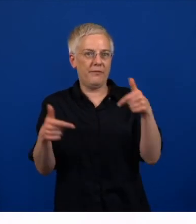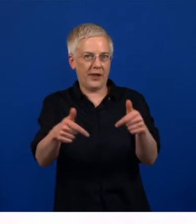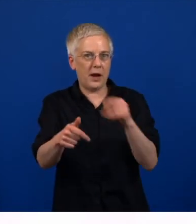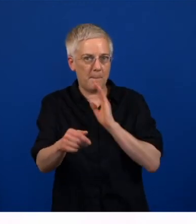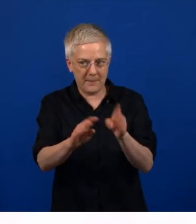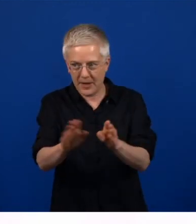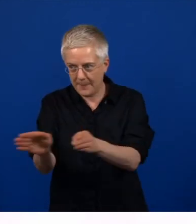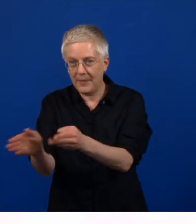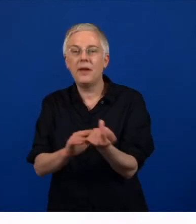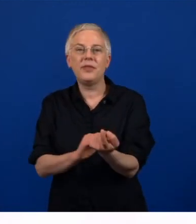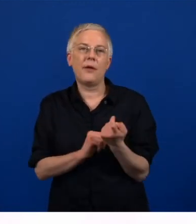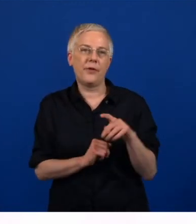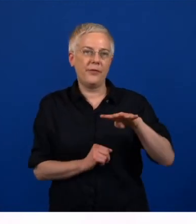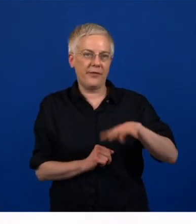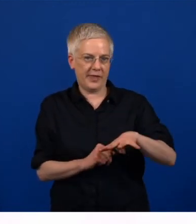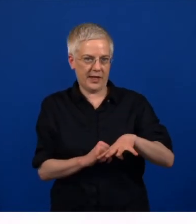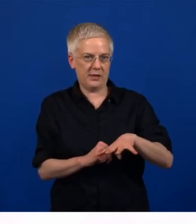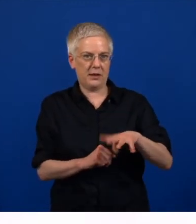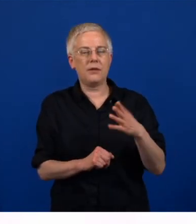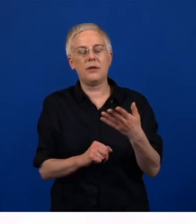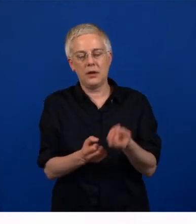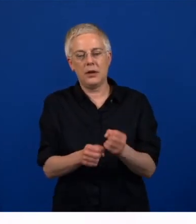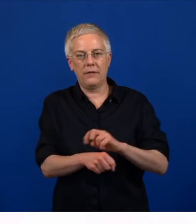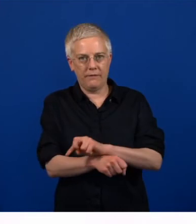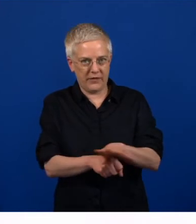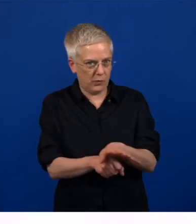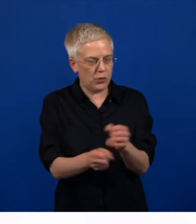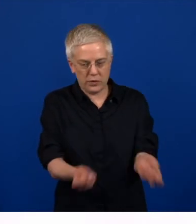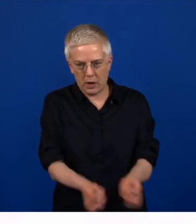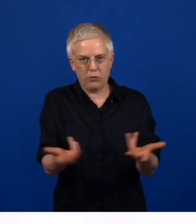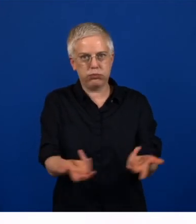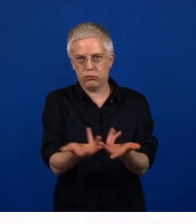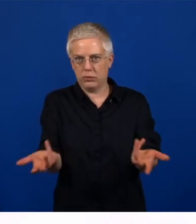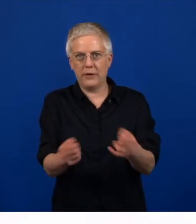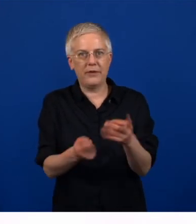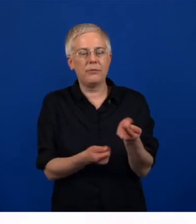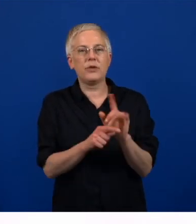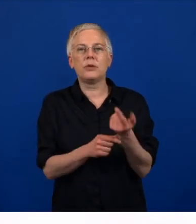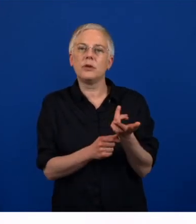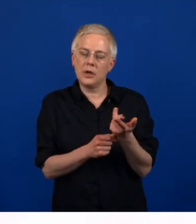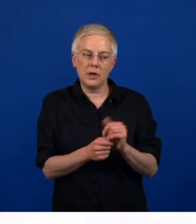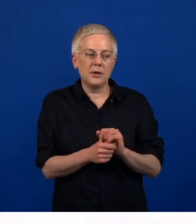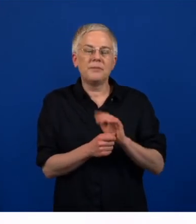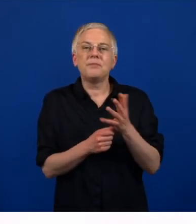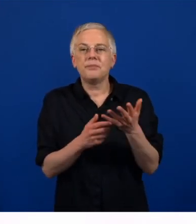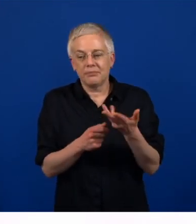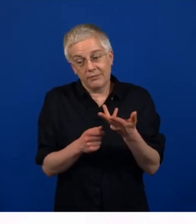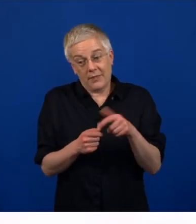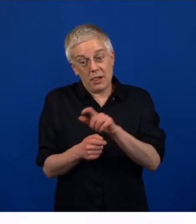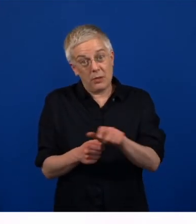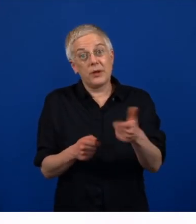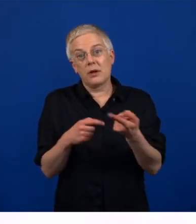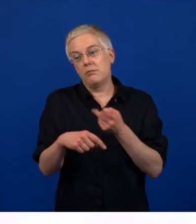einem Ausbruch betroffen sind, also sprich mehr als 5 Bewohnerinnen und Bewohner sind positiv